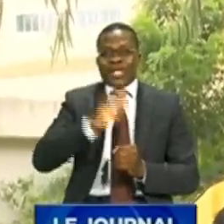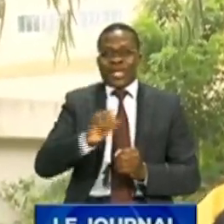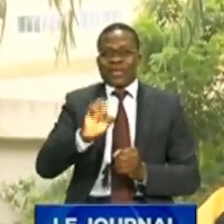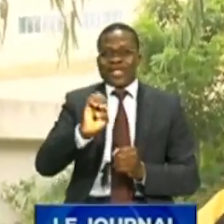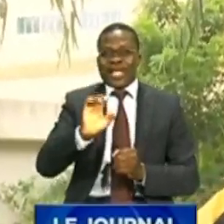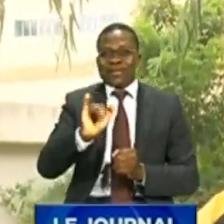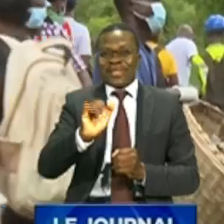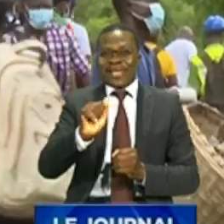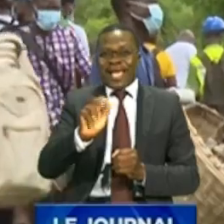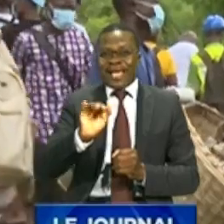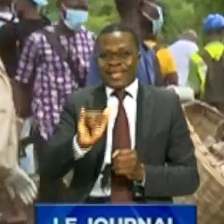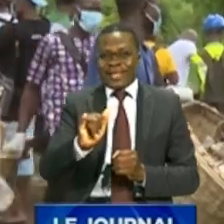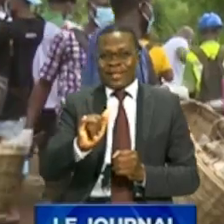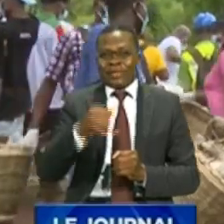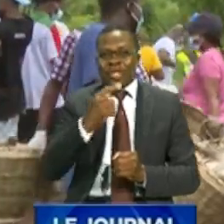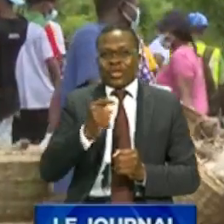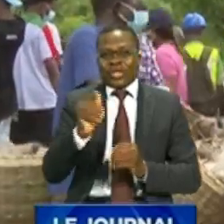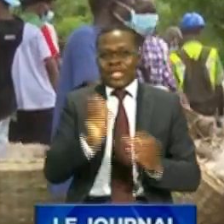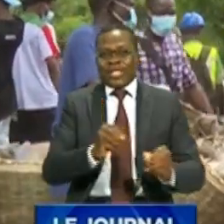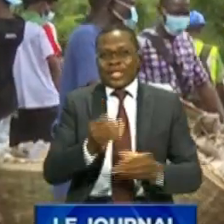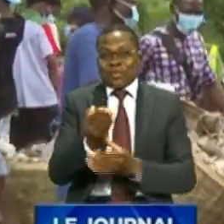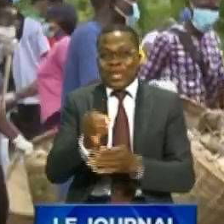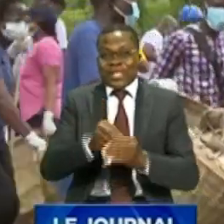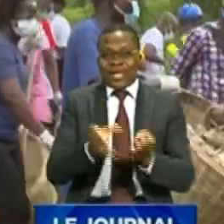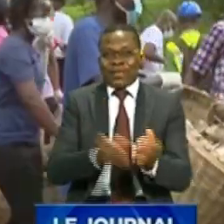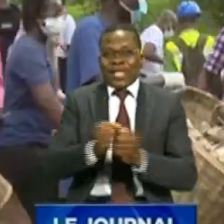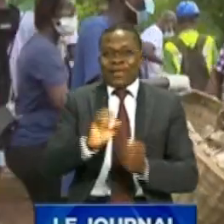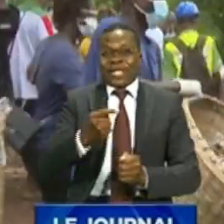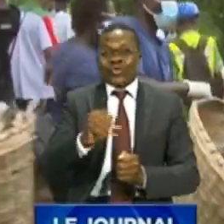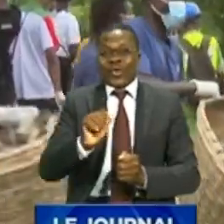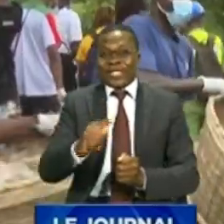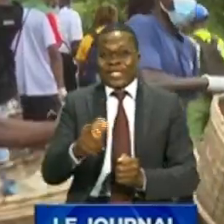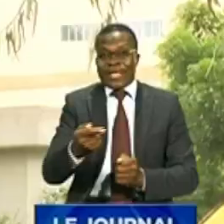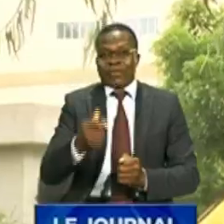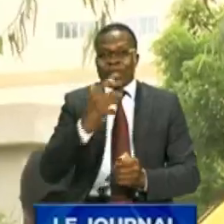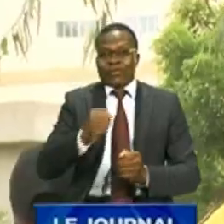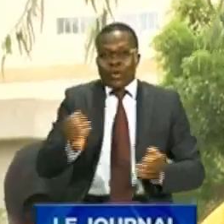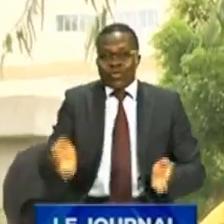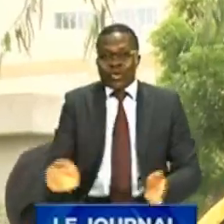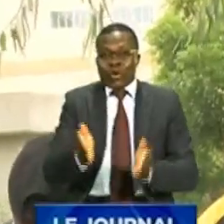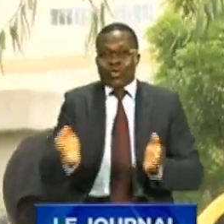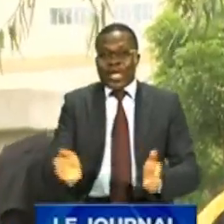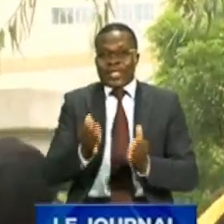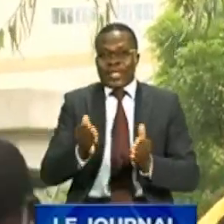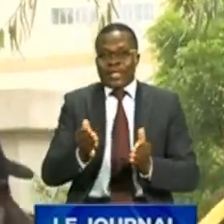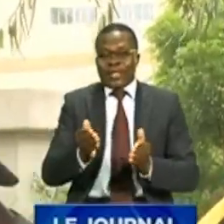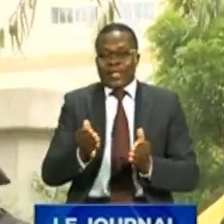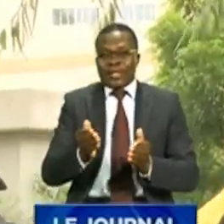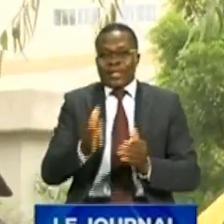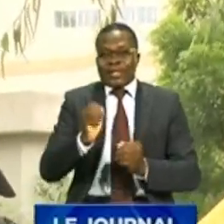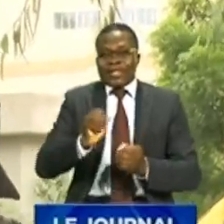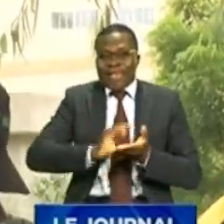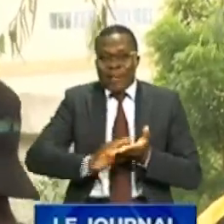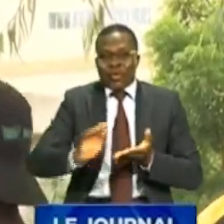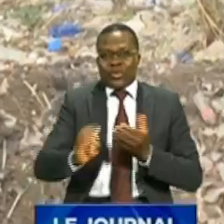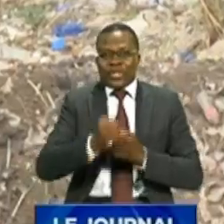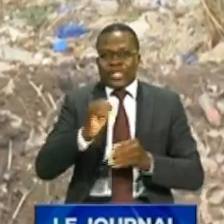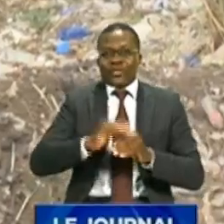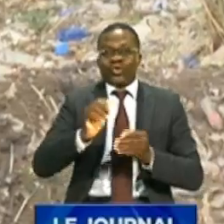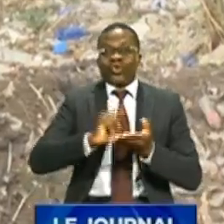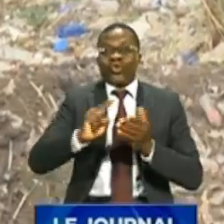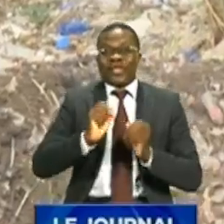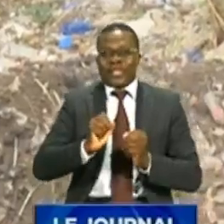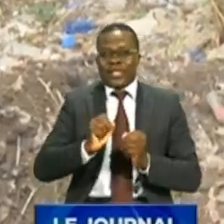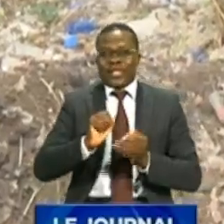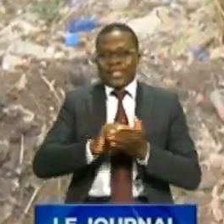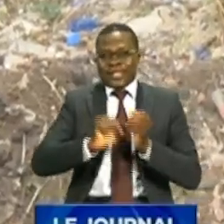Eleonore Yahi qui met dans la main avec ses ONG ont pu encourager la propriété sur le campus.